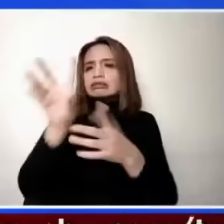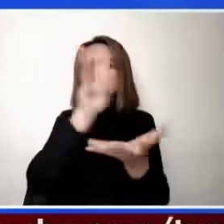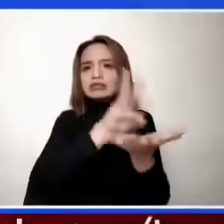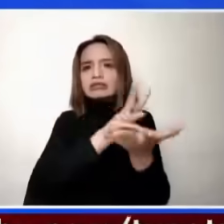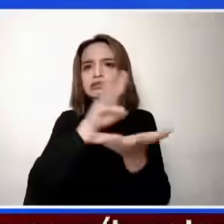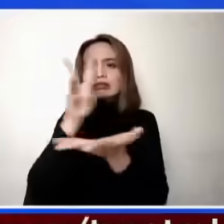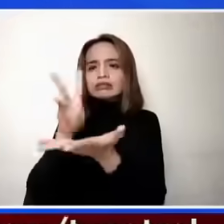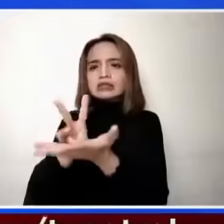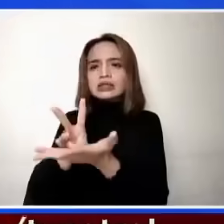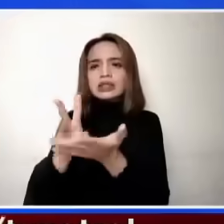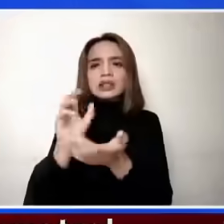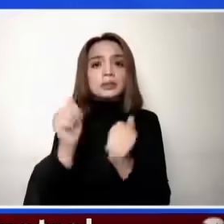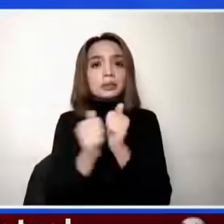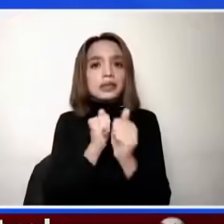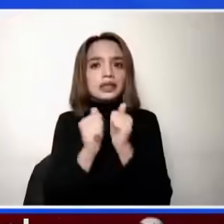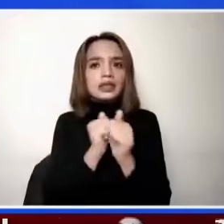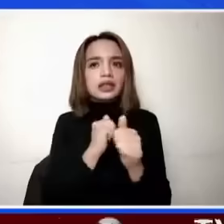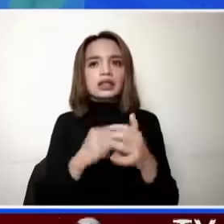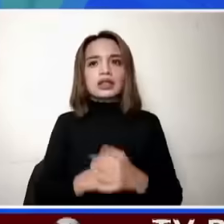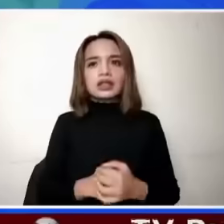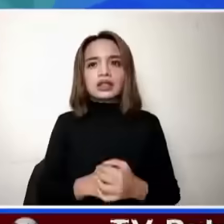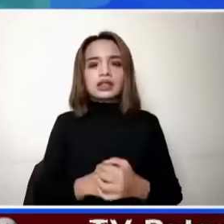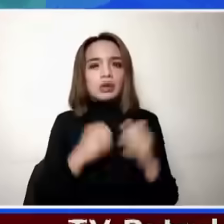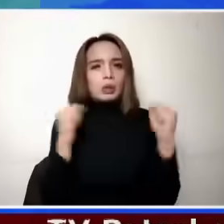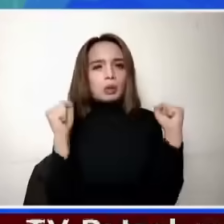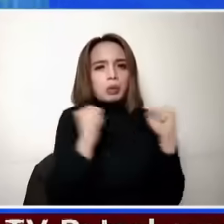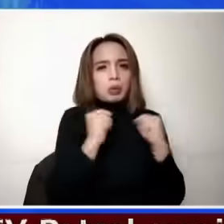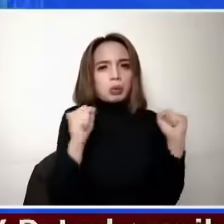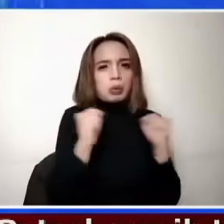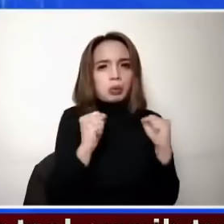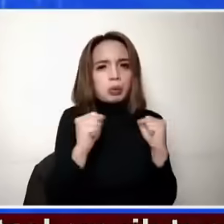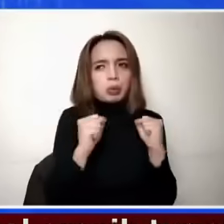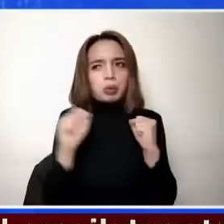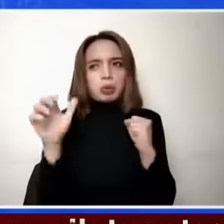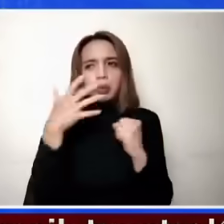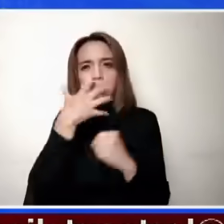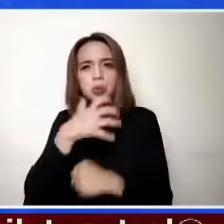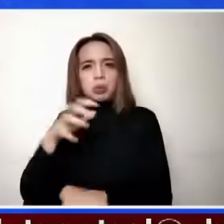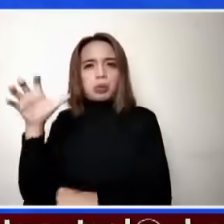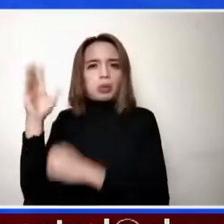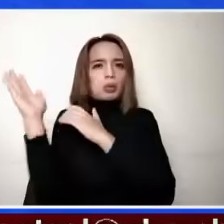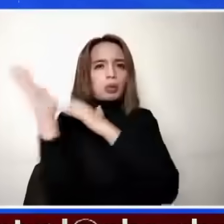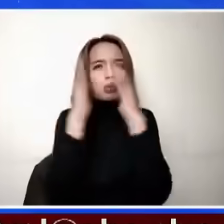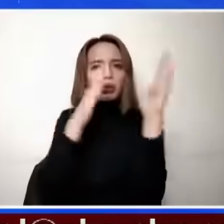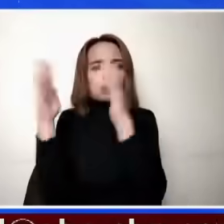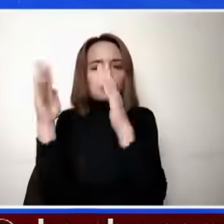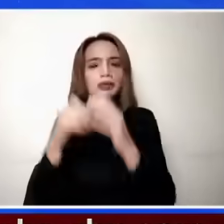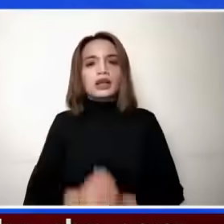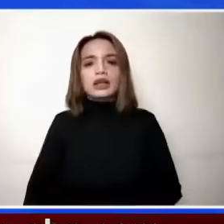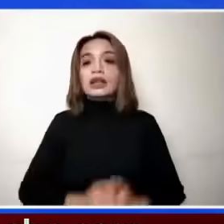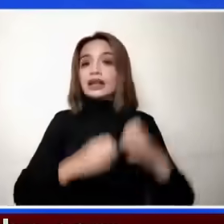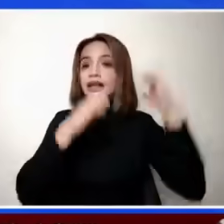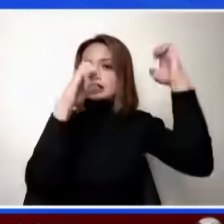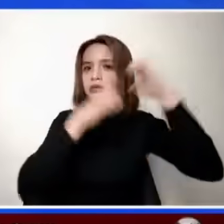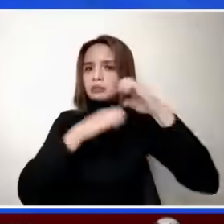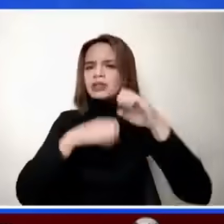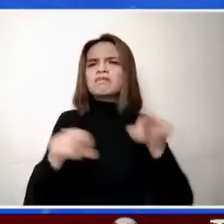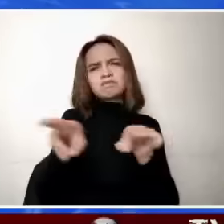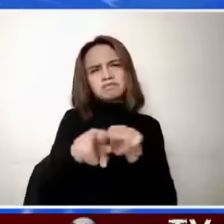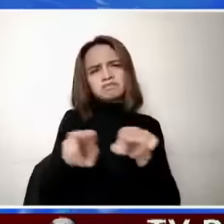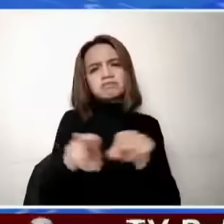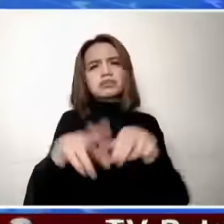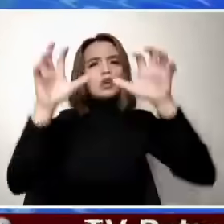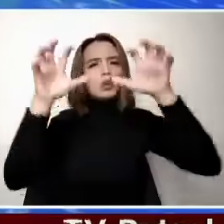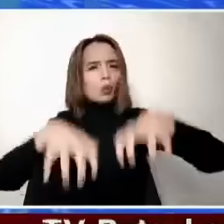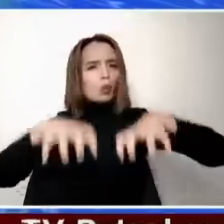kung saan nagsasalubong ang amihan at ang easterlies. Asahan po ang paminsan-minsang katamtaman hanggang sa malakas na ulan